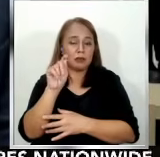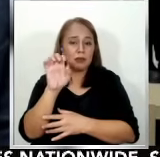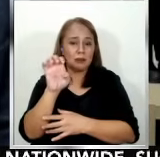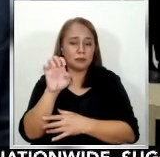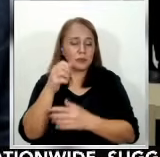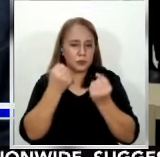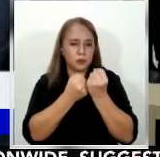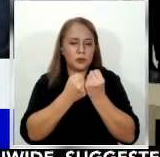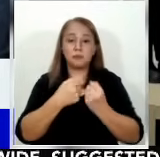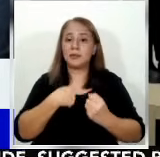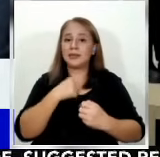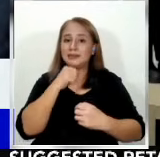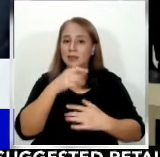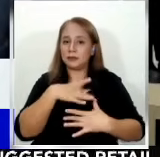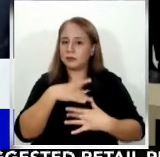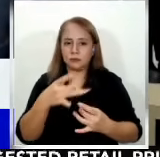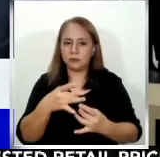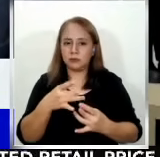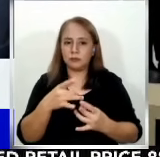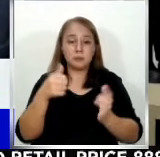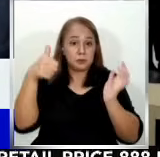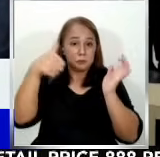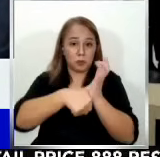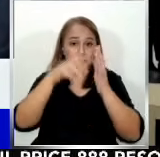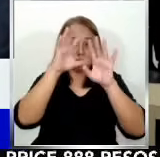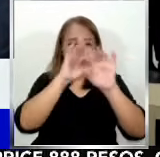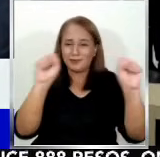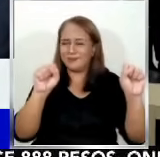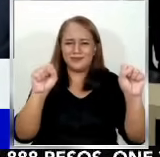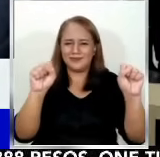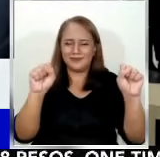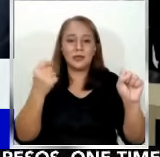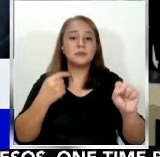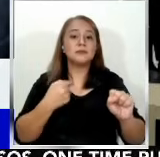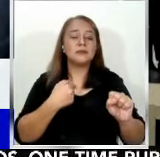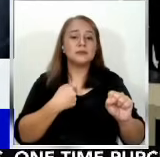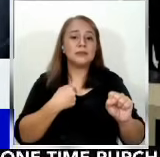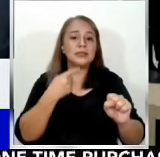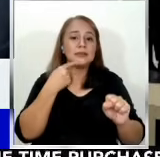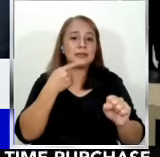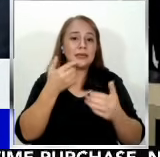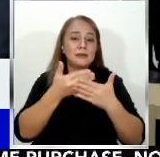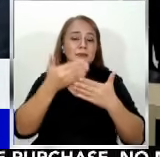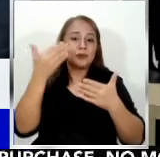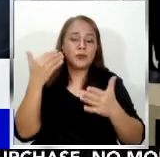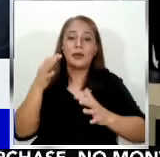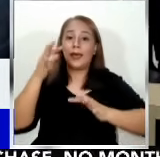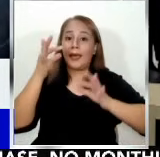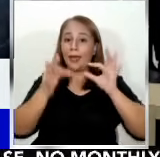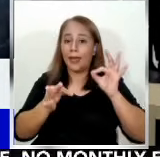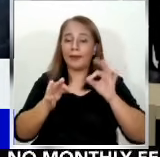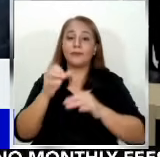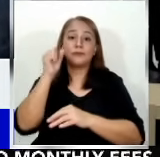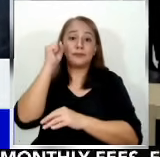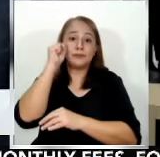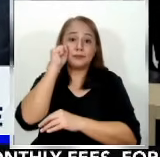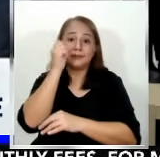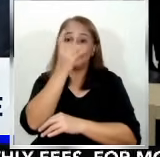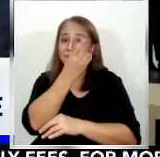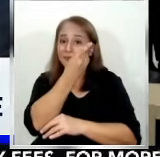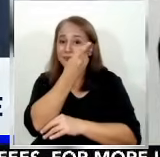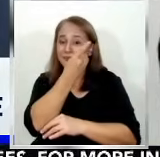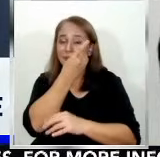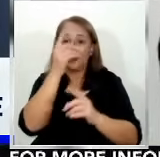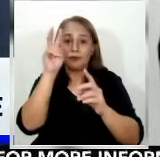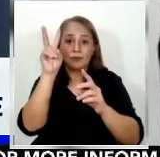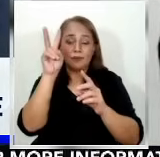interested in running for president. As I have said before, if Mayor Sara runs, I will support